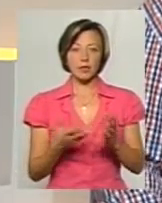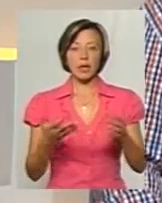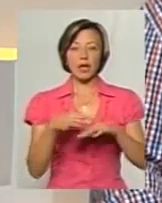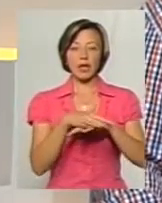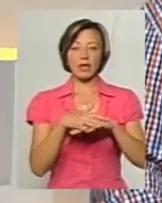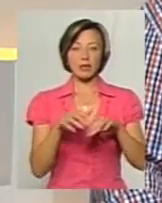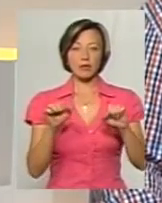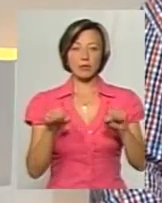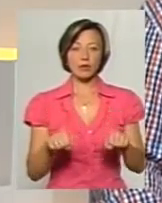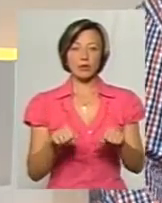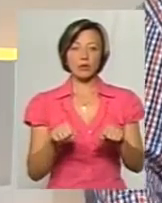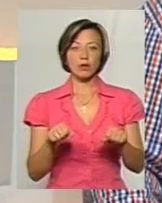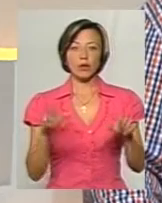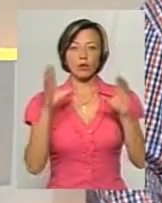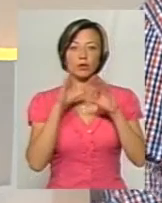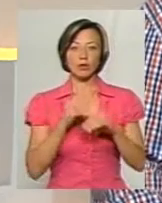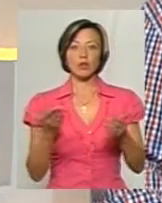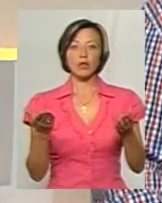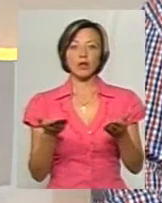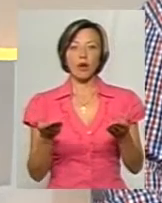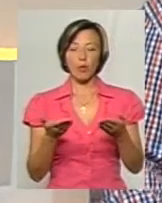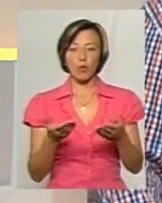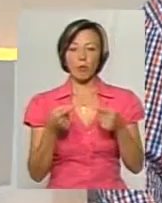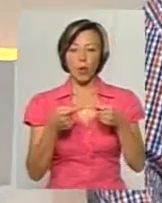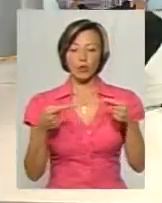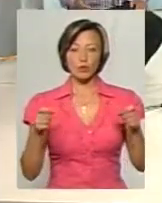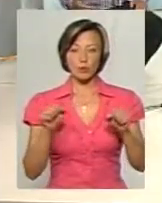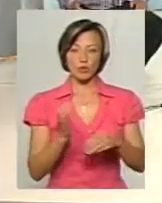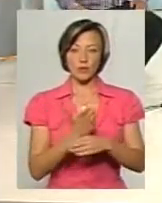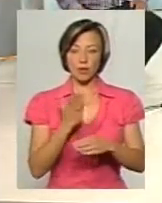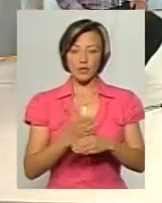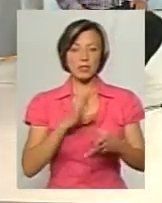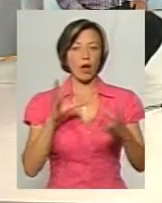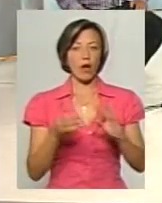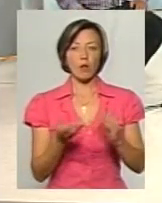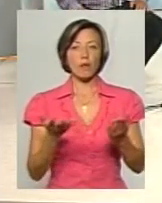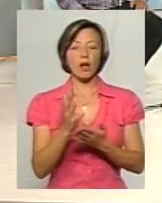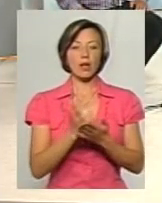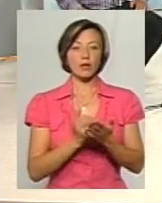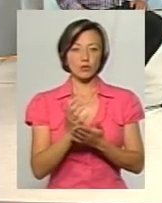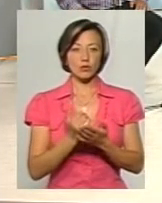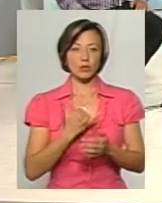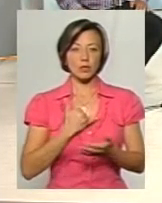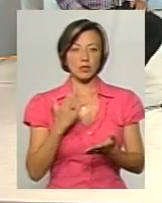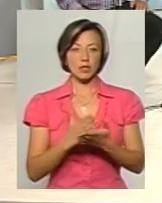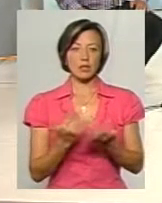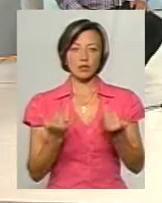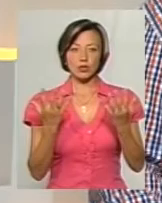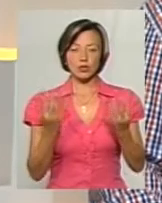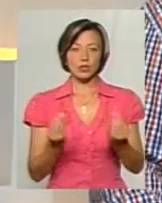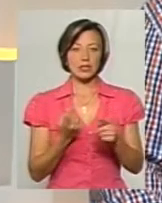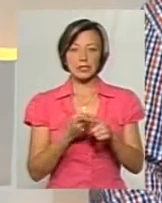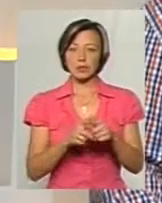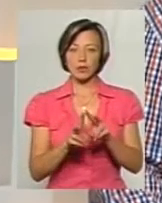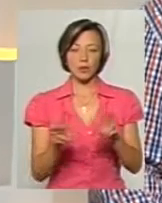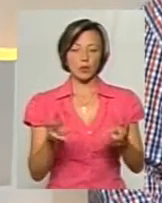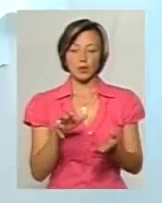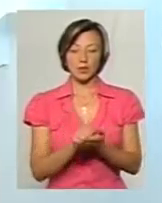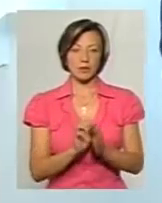можемо осягнути, яку продукцію ми можемо готовляти. На сьогоднішній день маємо цим загалом, який ресурс маємо? На сьогоднішній день цим ніхто не займається в